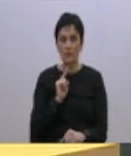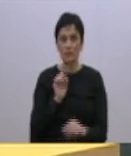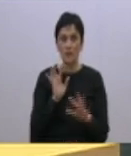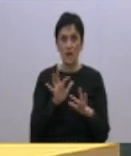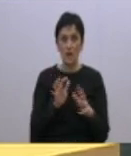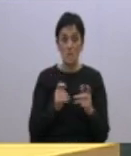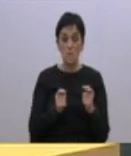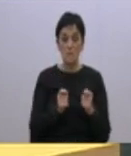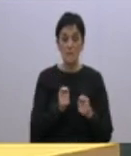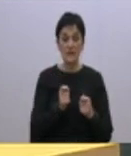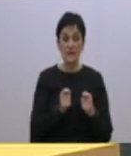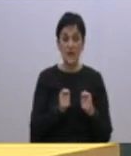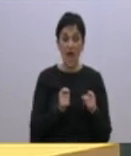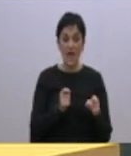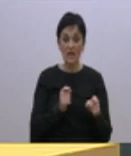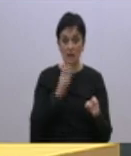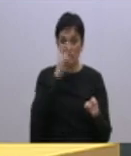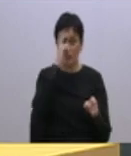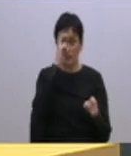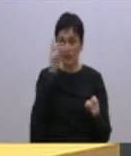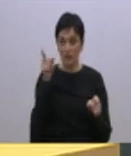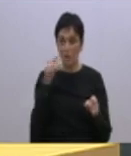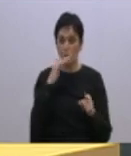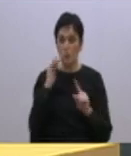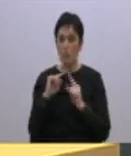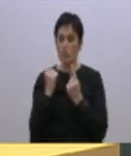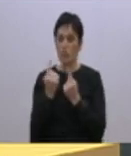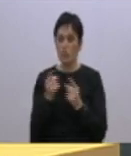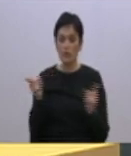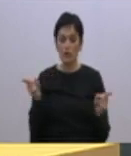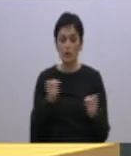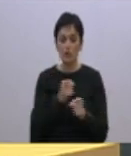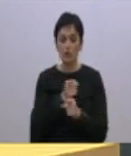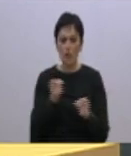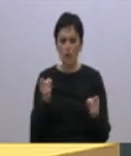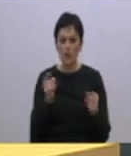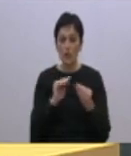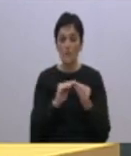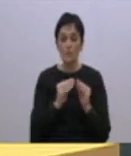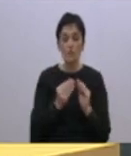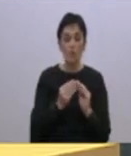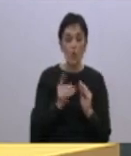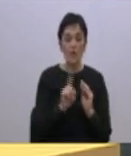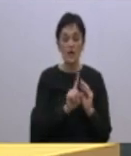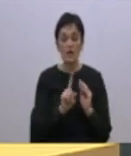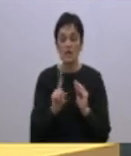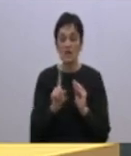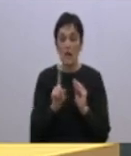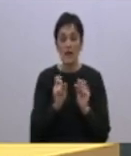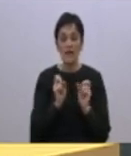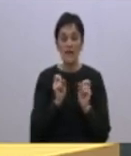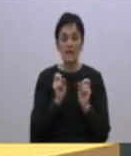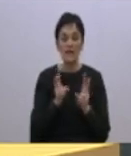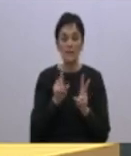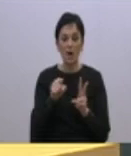პრეზიდენტსა და მთავრობას შორის, უმრავლესობას შორის არსებულმა პრობლემამ რამე ხიფათი არ შექმნას ბანკში.